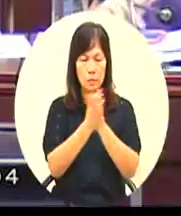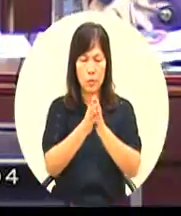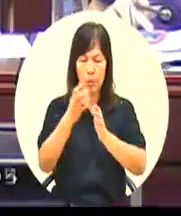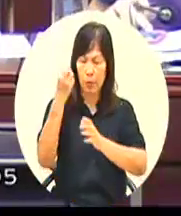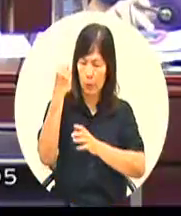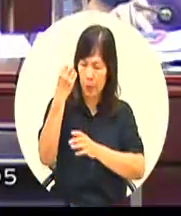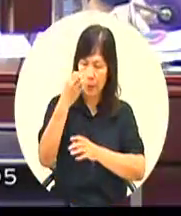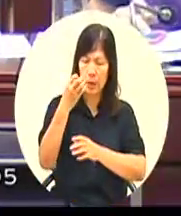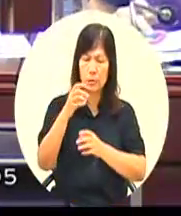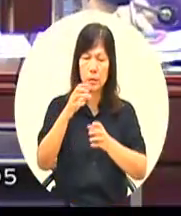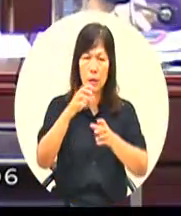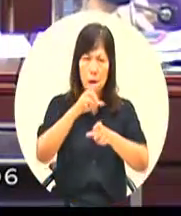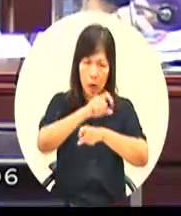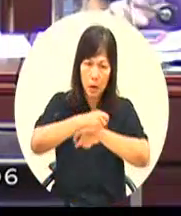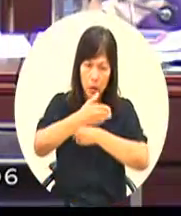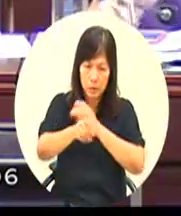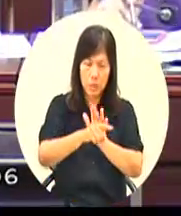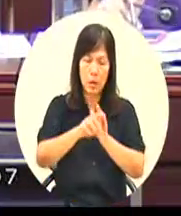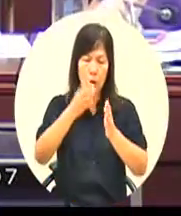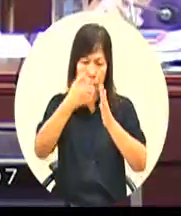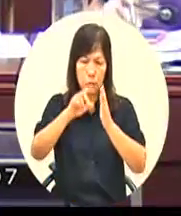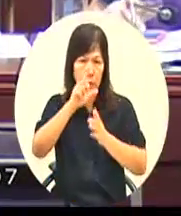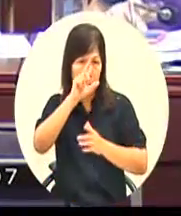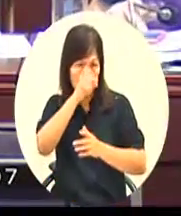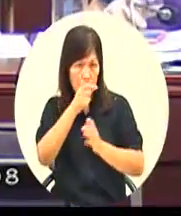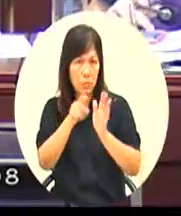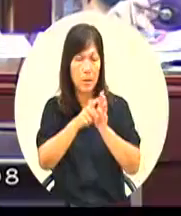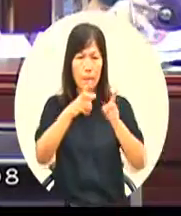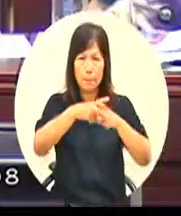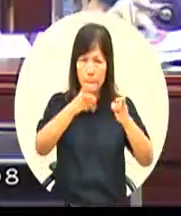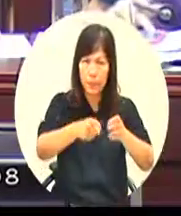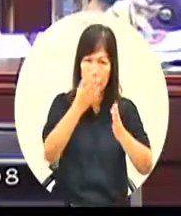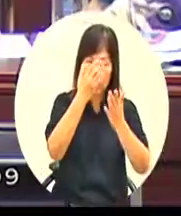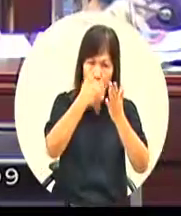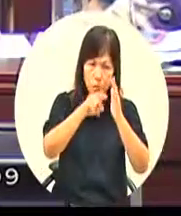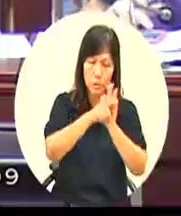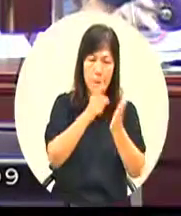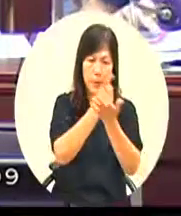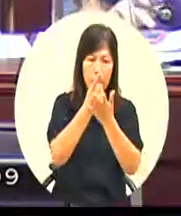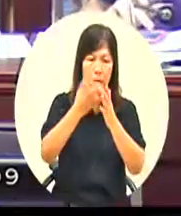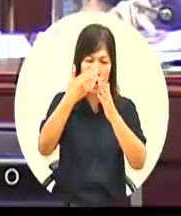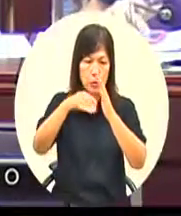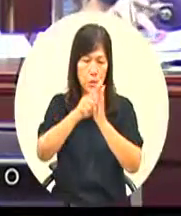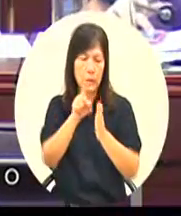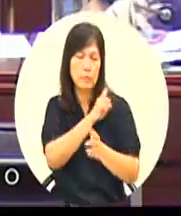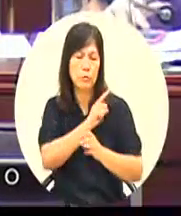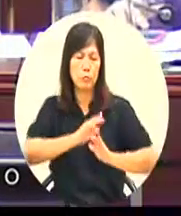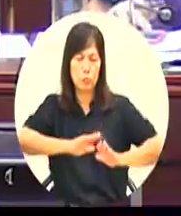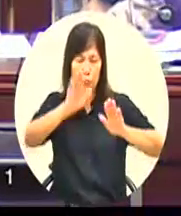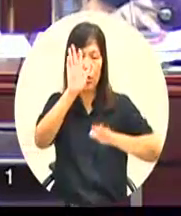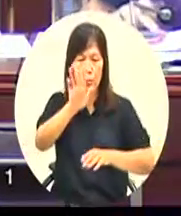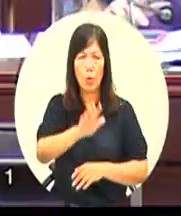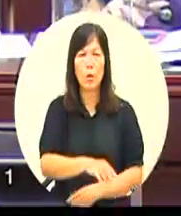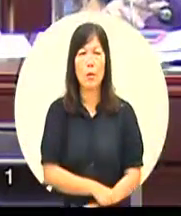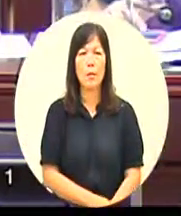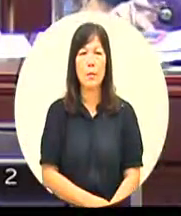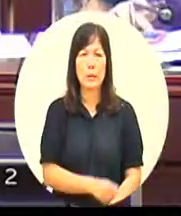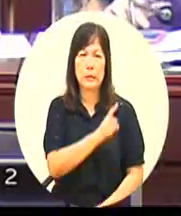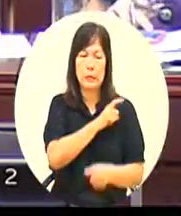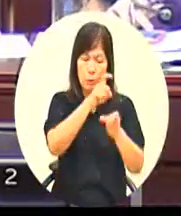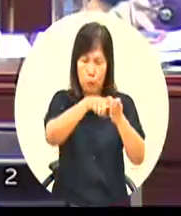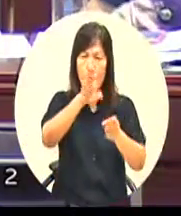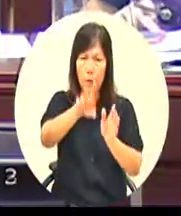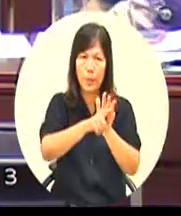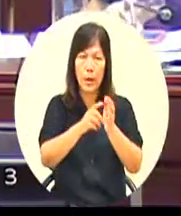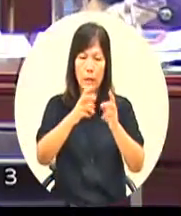的这些课程跟学校的特色，其实小港区的学校每个学校本来就自己在发展哦，只是因为有这个小港